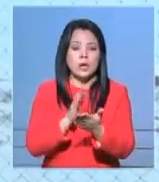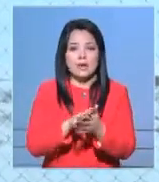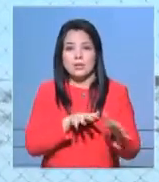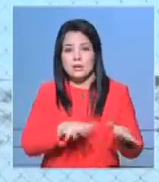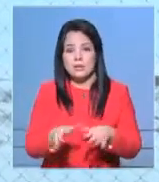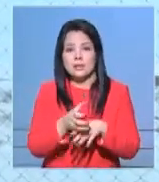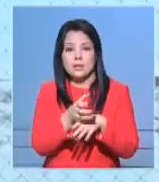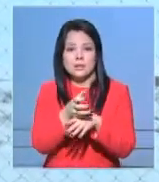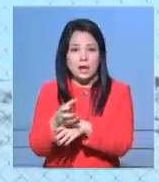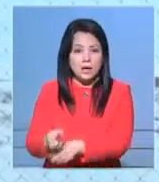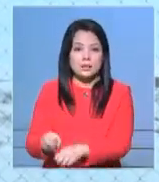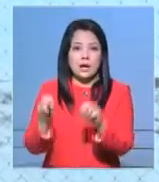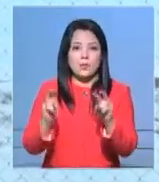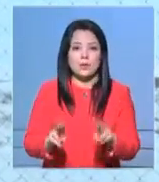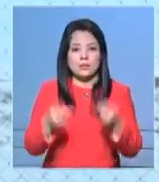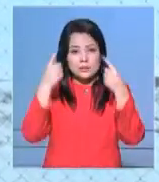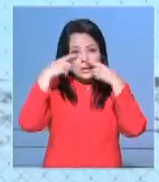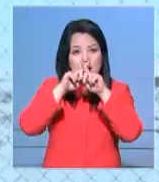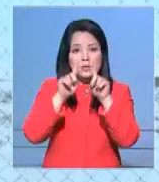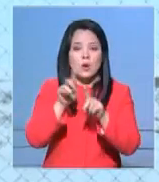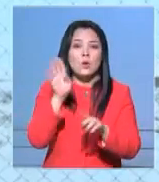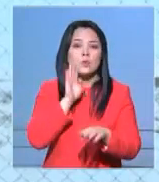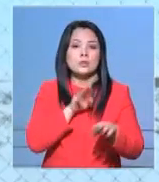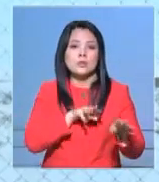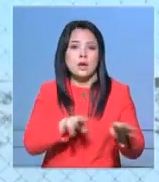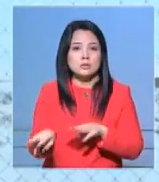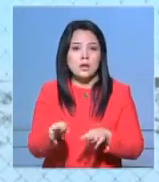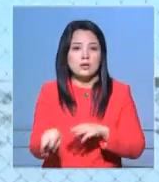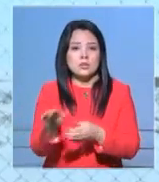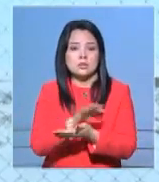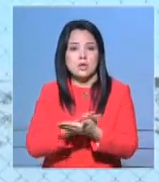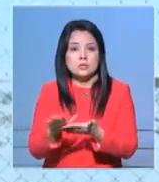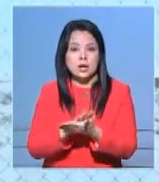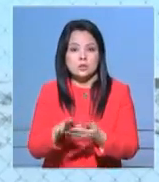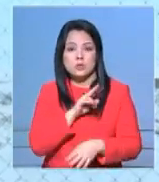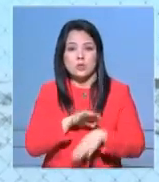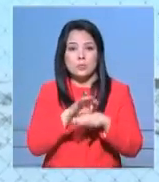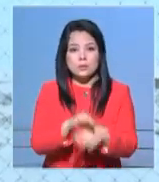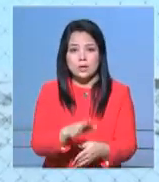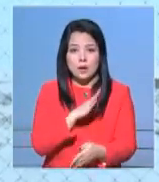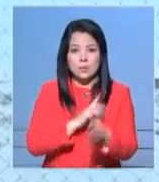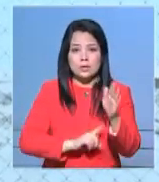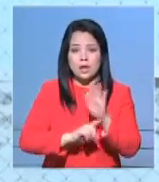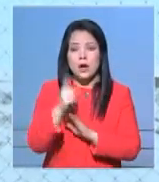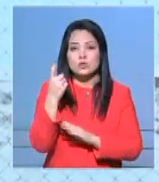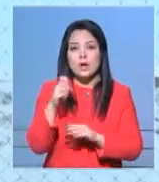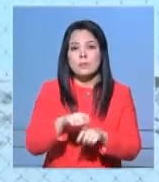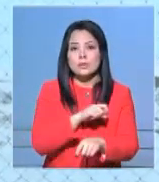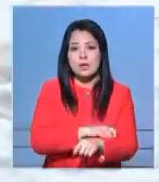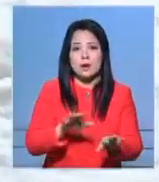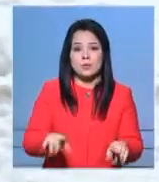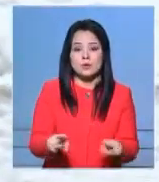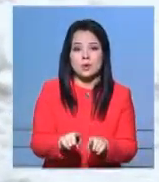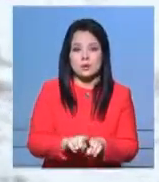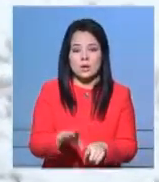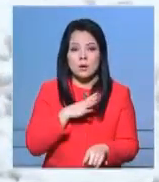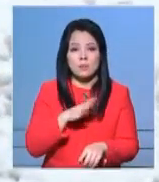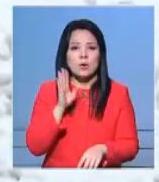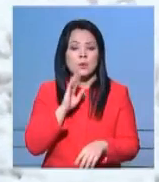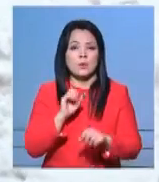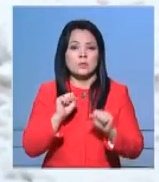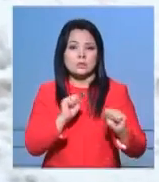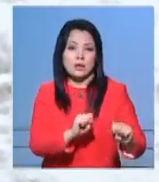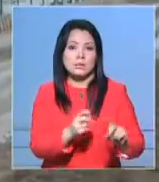азайттық. Екінші арнайы техника арқылы су жіберетін арналар тазарттық. Сондай-ақ су тоспасынан 100 метрге дейінгі аралық мұз